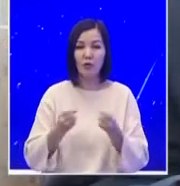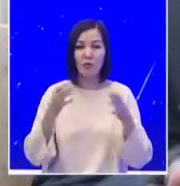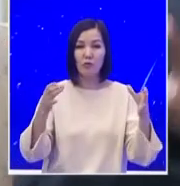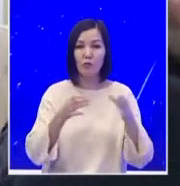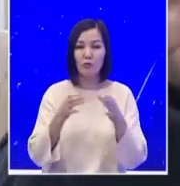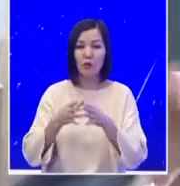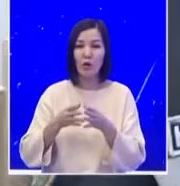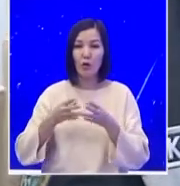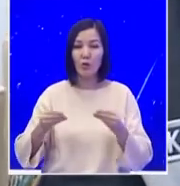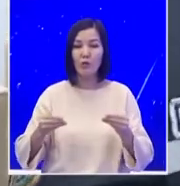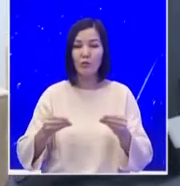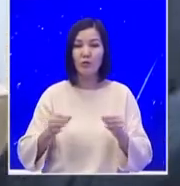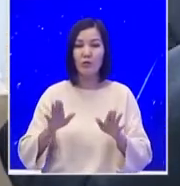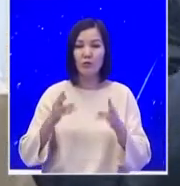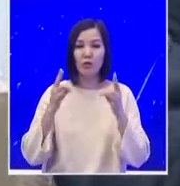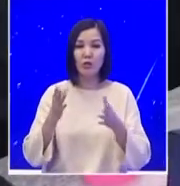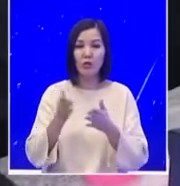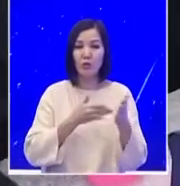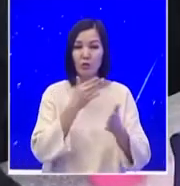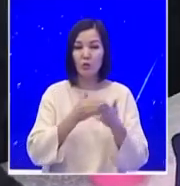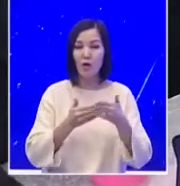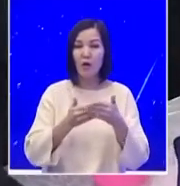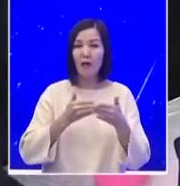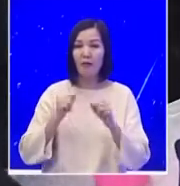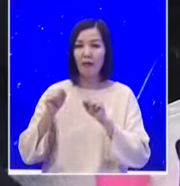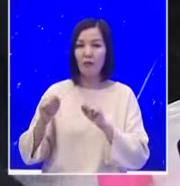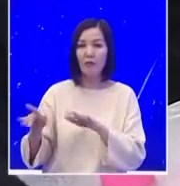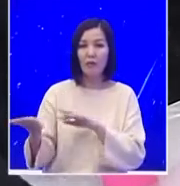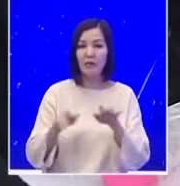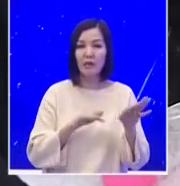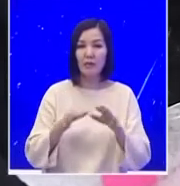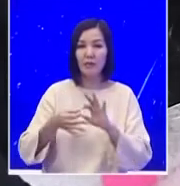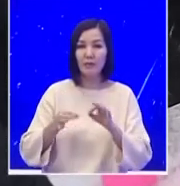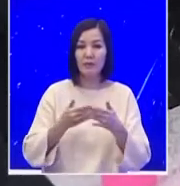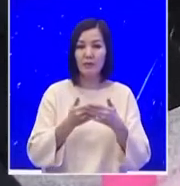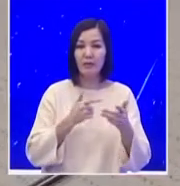көктемгі кезеңде төтенше жағдайларды жою, алдын алу бойынша іс-қимылдарға